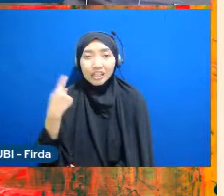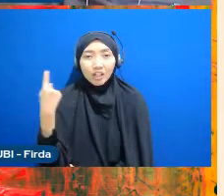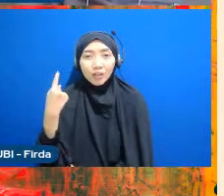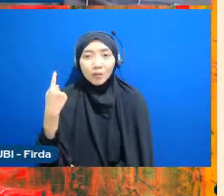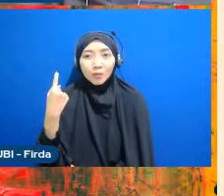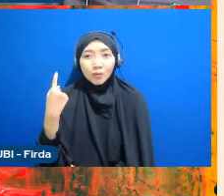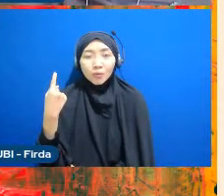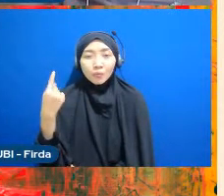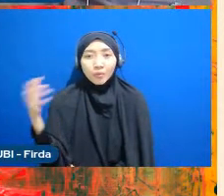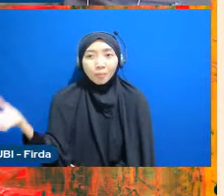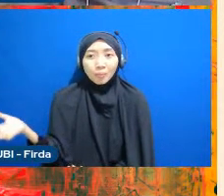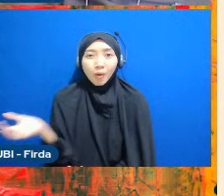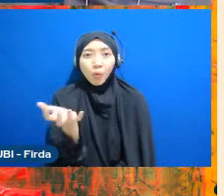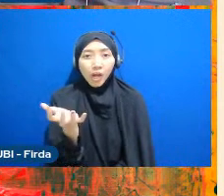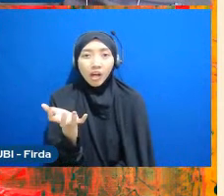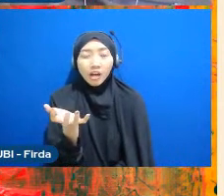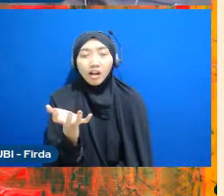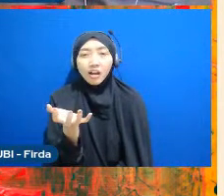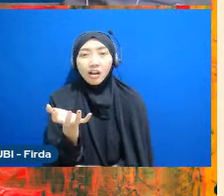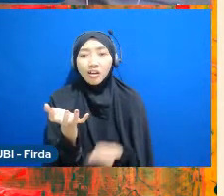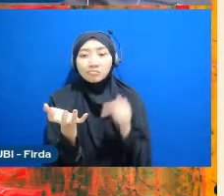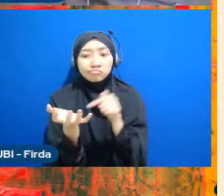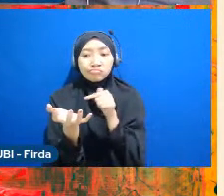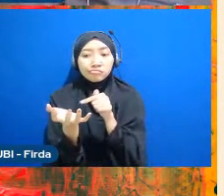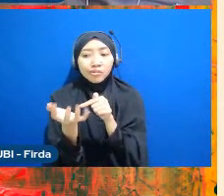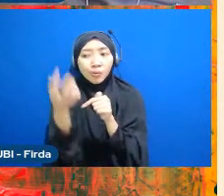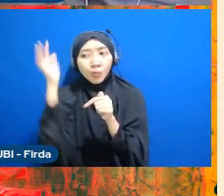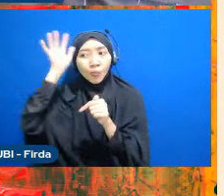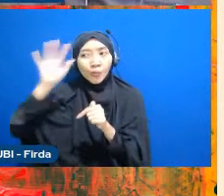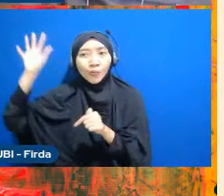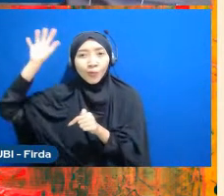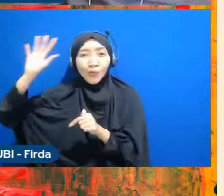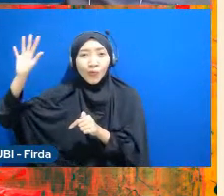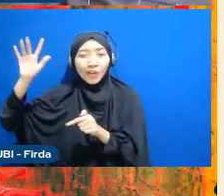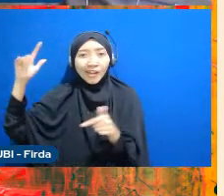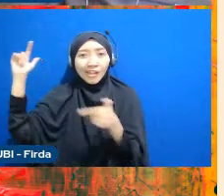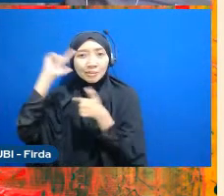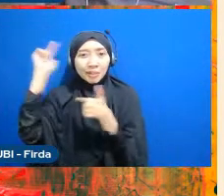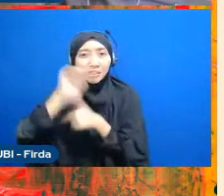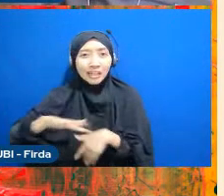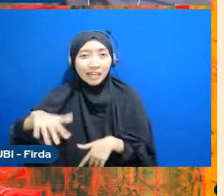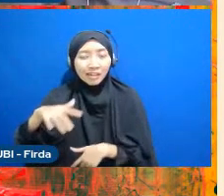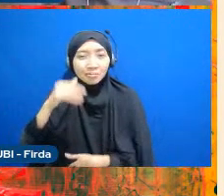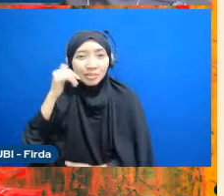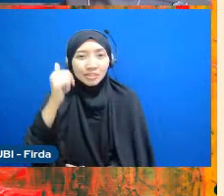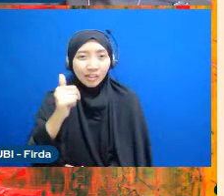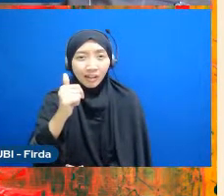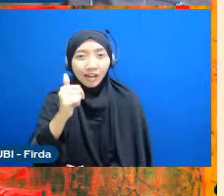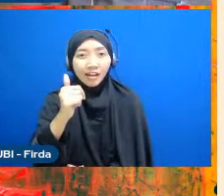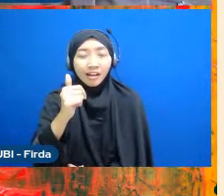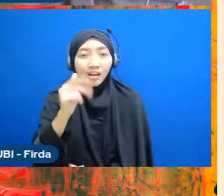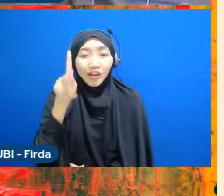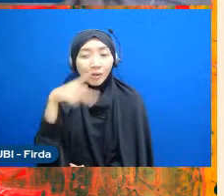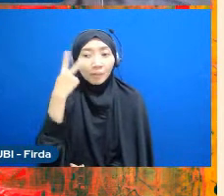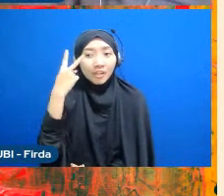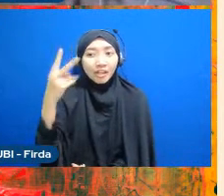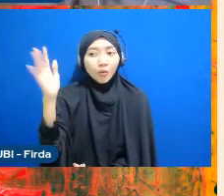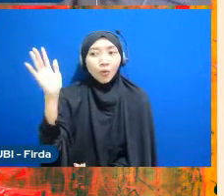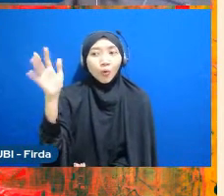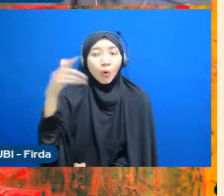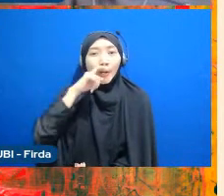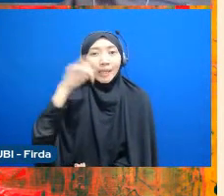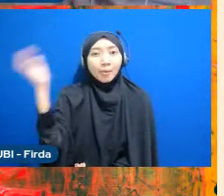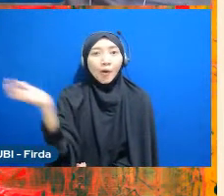sesuatu. Itu bisa terbayangkan bagaimana ekspresi anak-anaknya ketika melihat ayah bawa